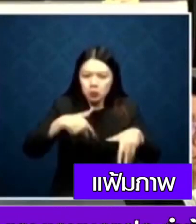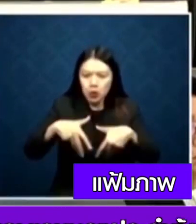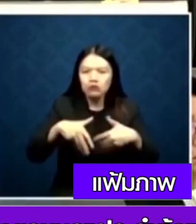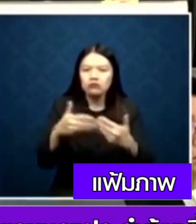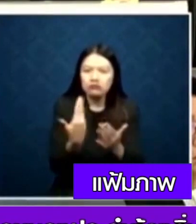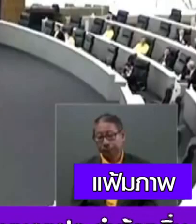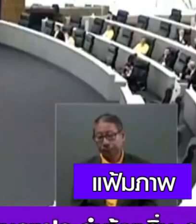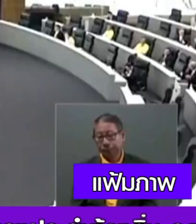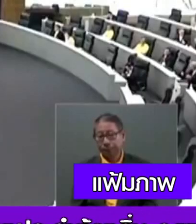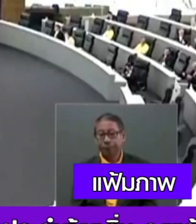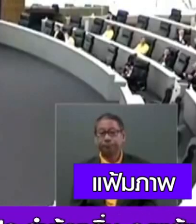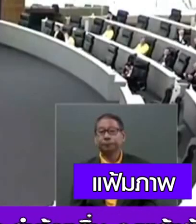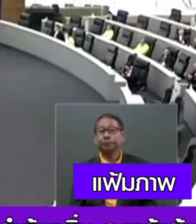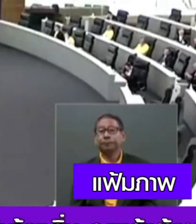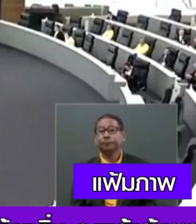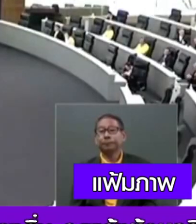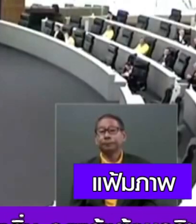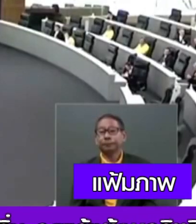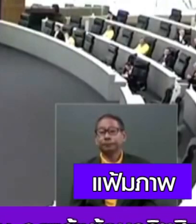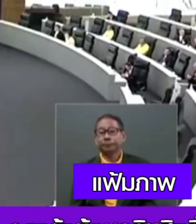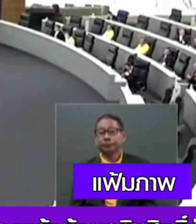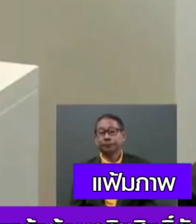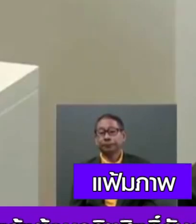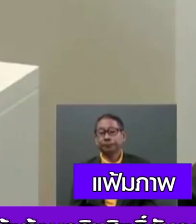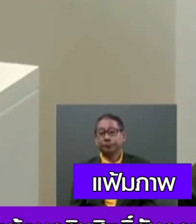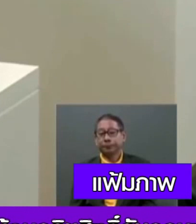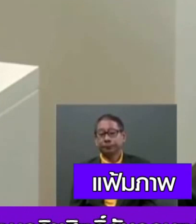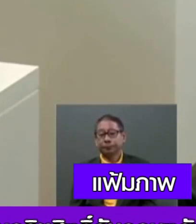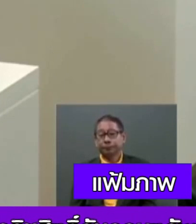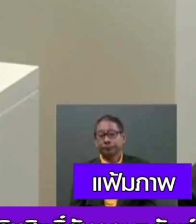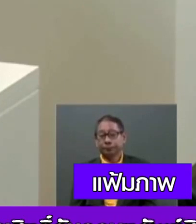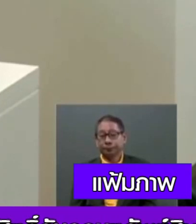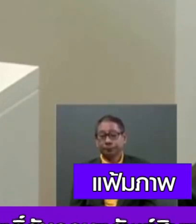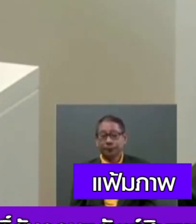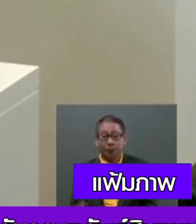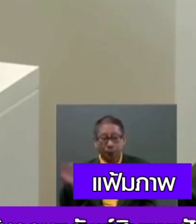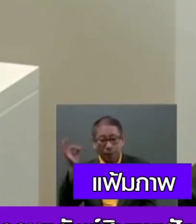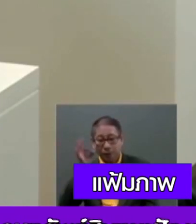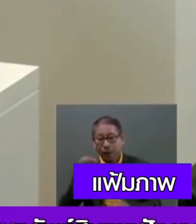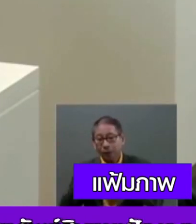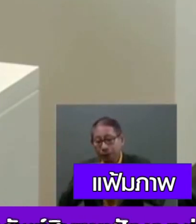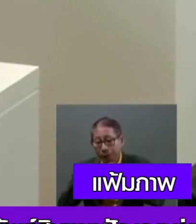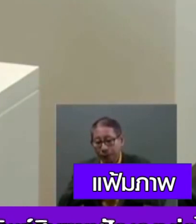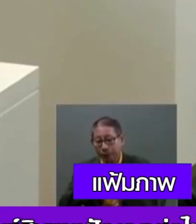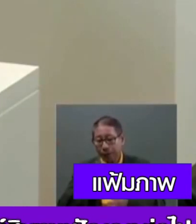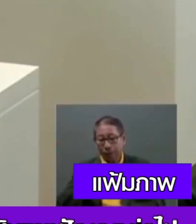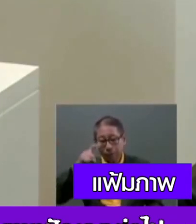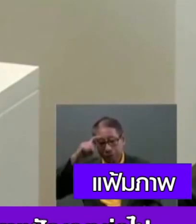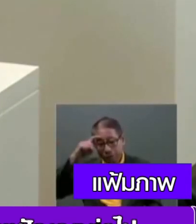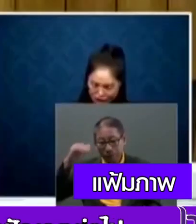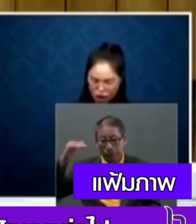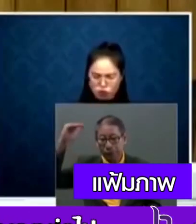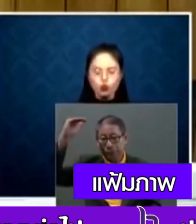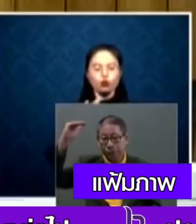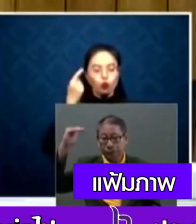ของการสร้างงานสร้างอาชีพสร้างรายได้ครับและการแก้ไขปัญหาความยากจนปัญหาด้านกระบวนการยุติธรรมและการบังคับใช้กฎ